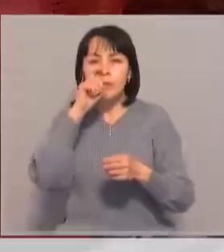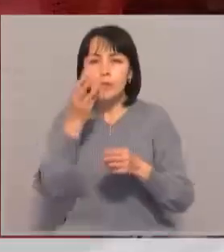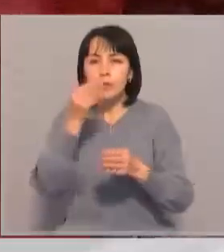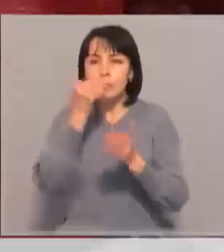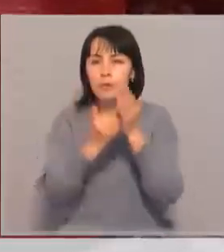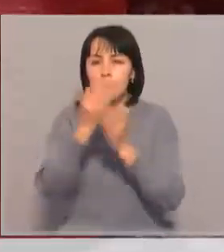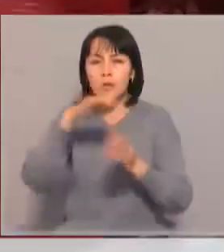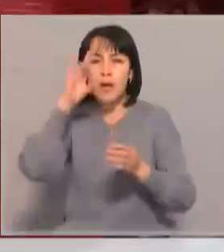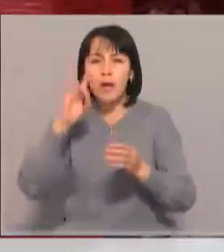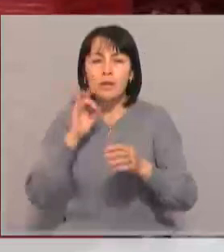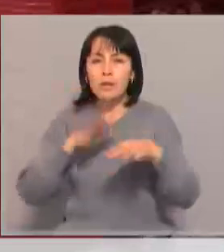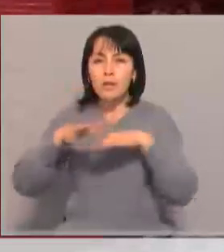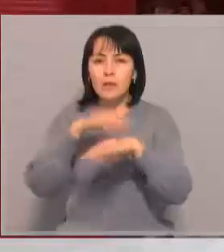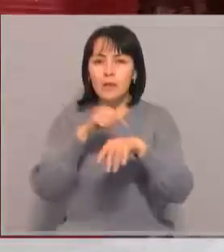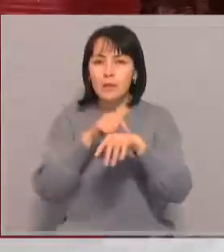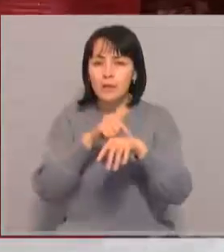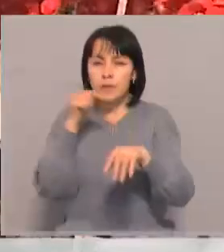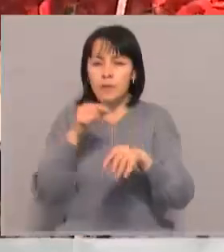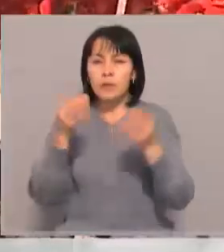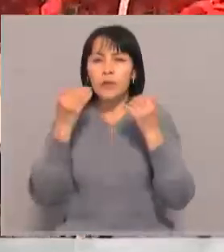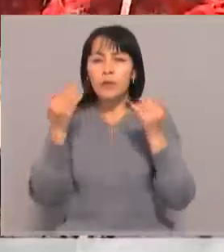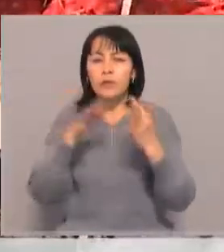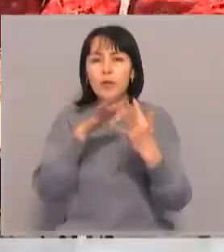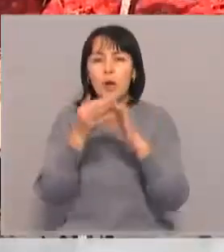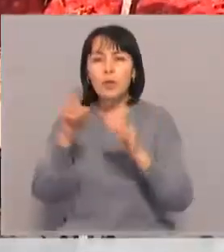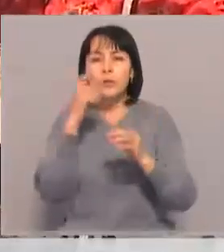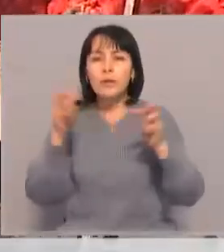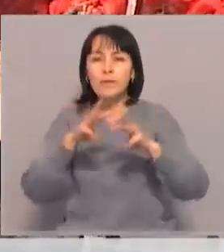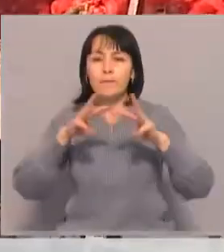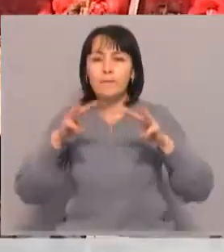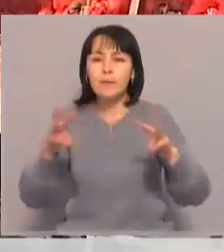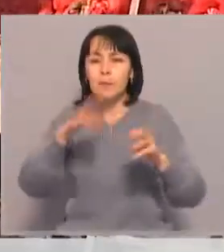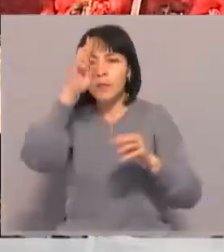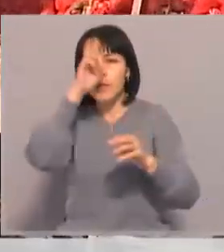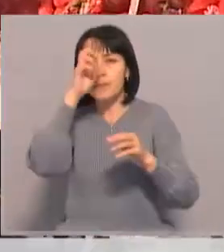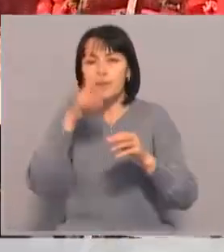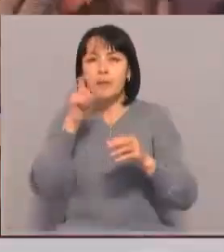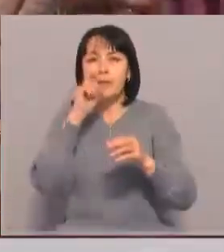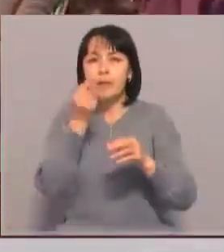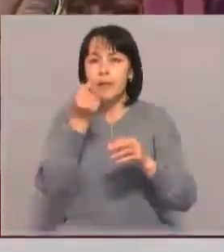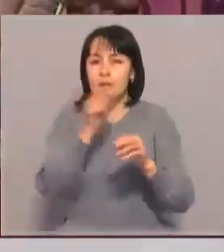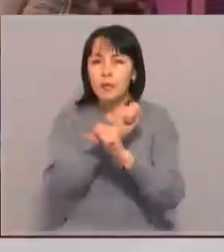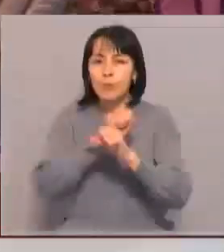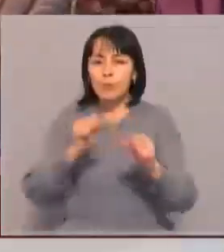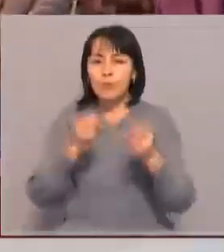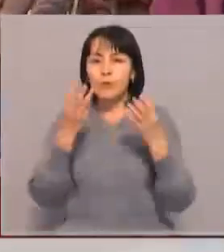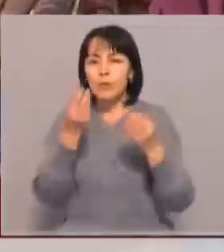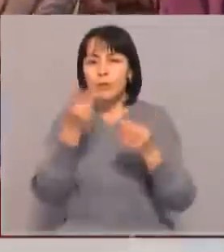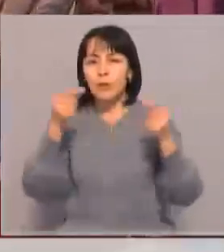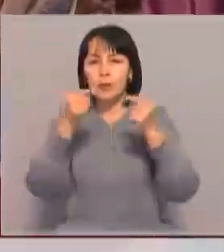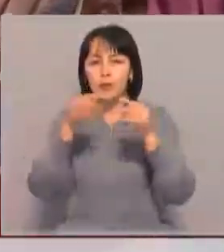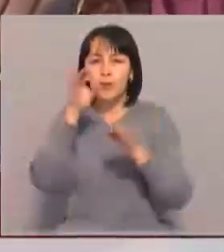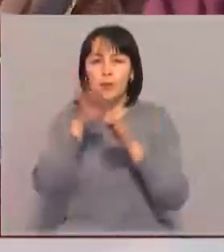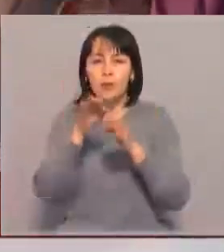бағасының өсуі Қазақстан нарығына да әсер етпей қоймады. Ауыл шаруашылығы министрлігі елімізде пияз тапшылығын болдырмау және бағаны